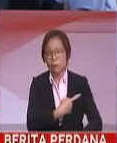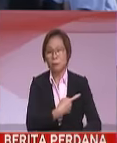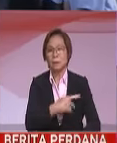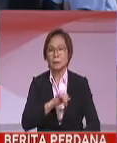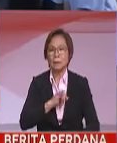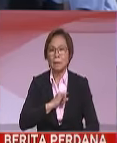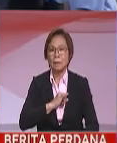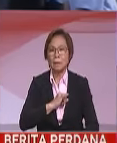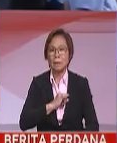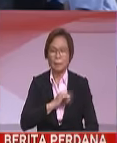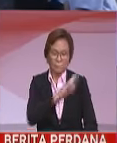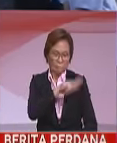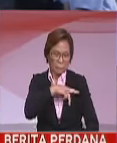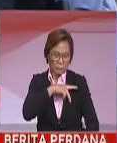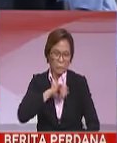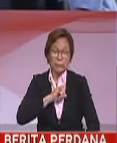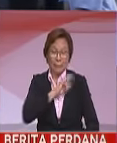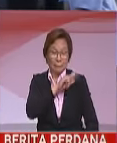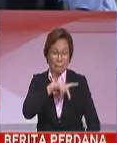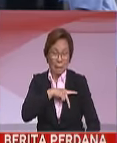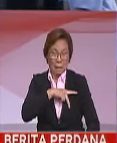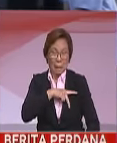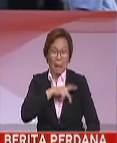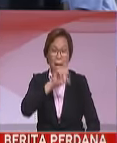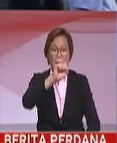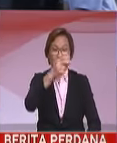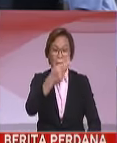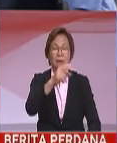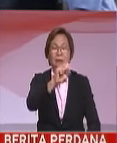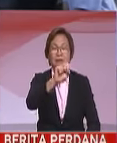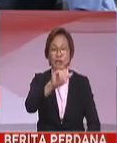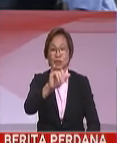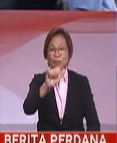Saya secara peribadi yang mengenali saudara Syafiq Ahmad